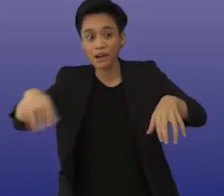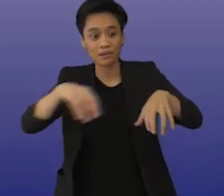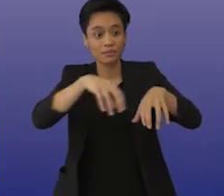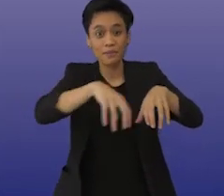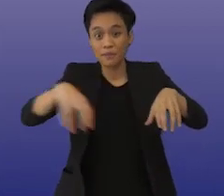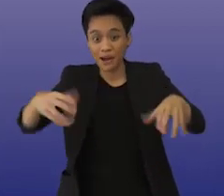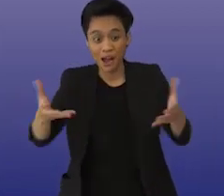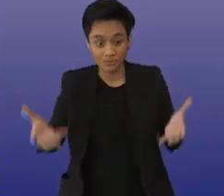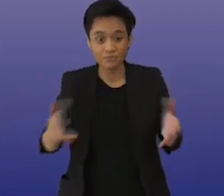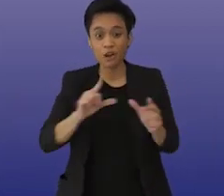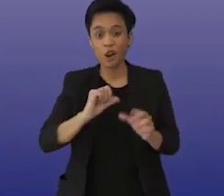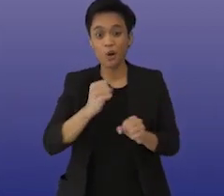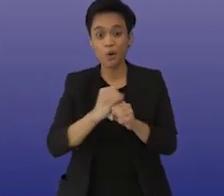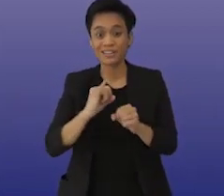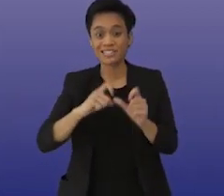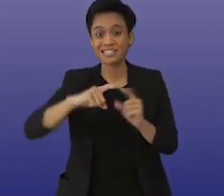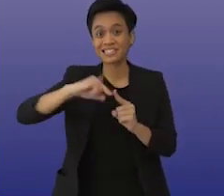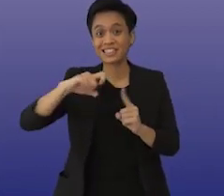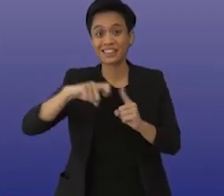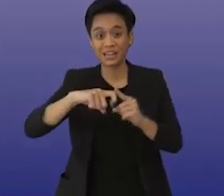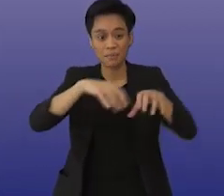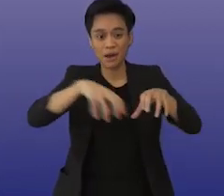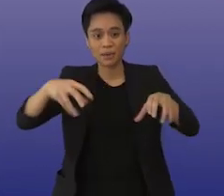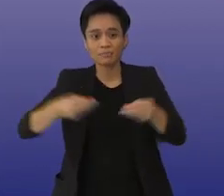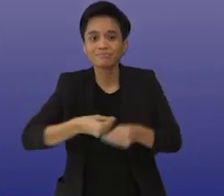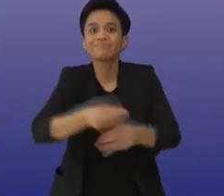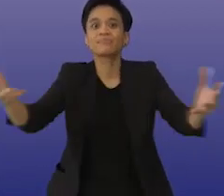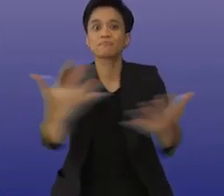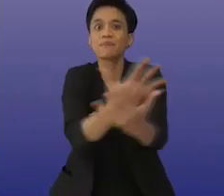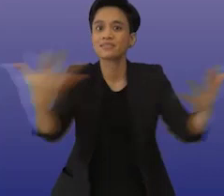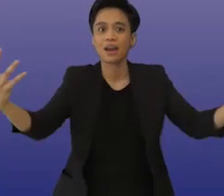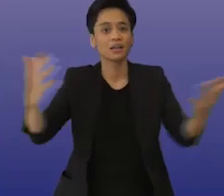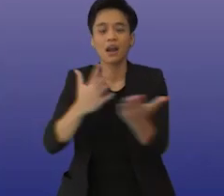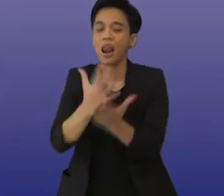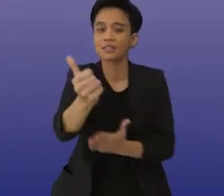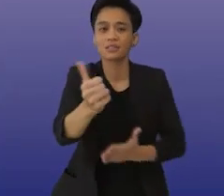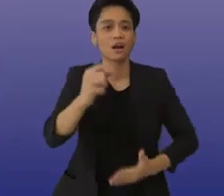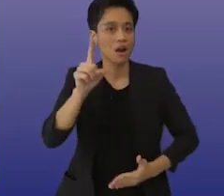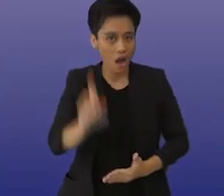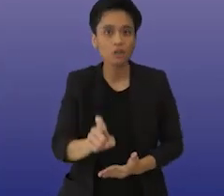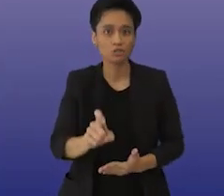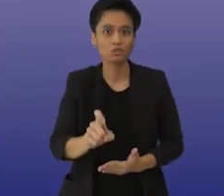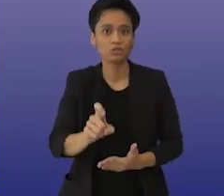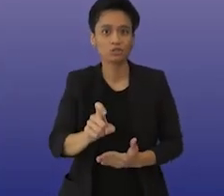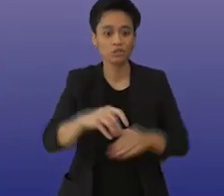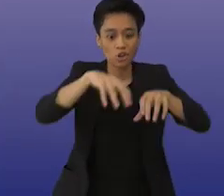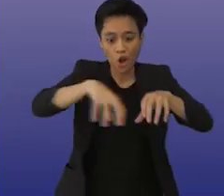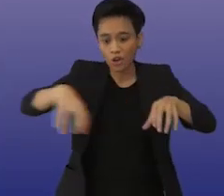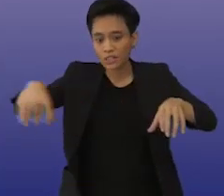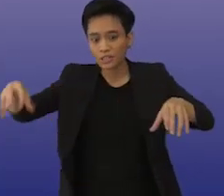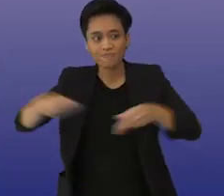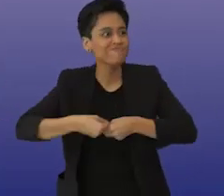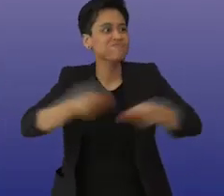oleh semua masyarakat harus berjalan dengan lancar harus berlangsung